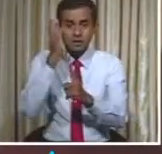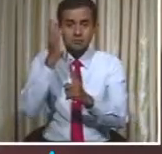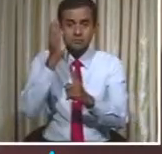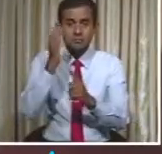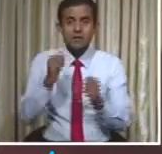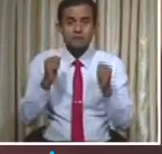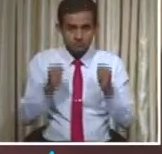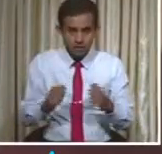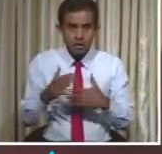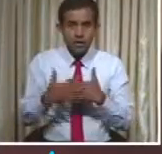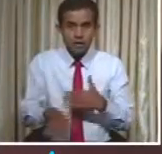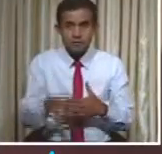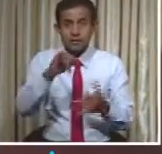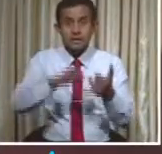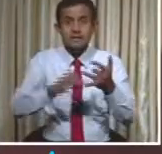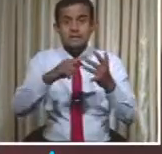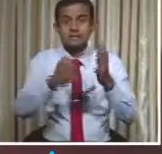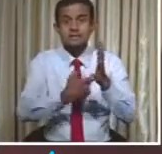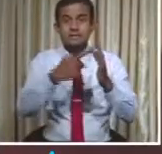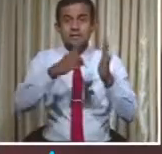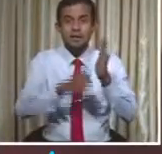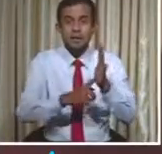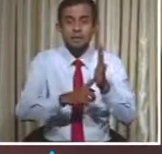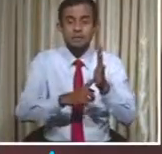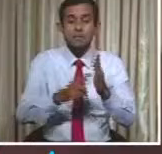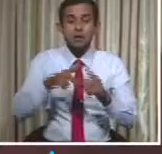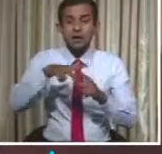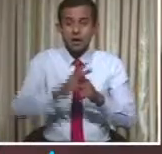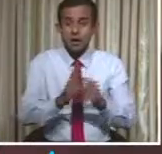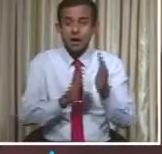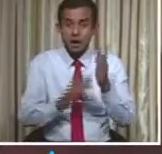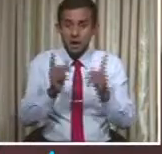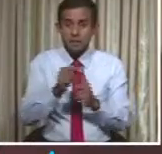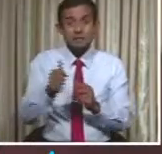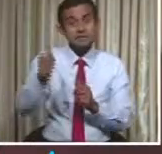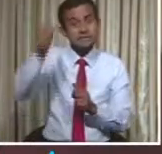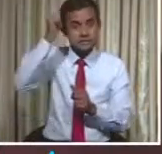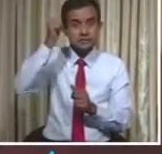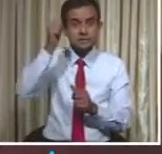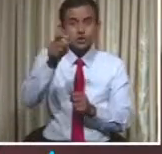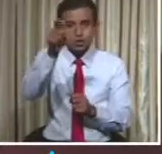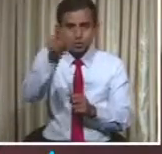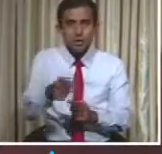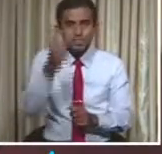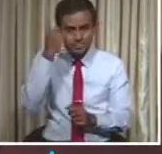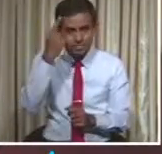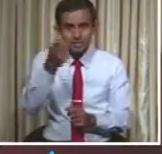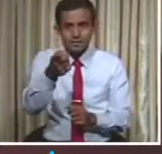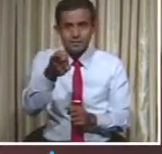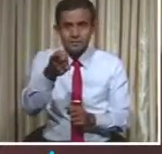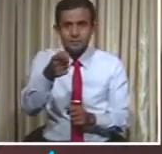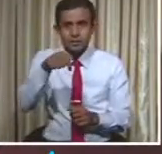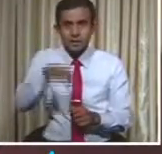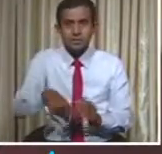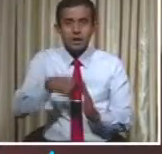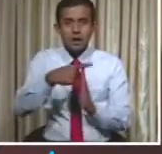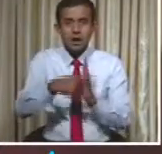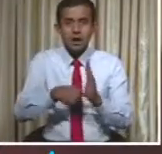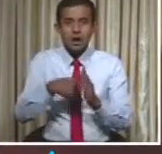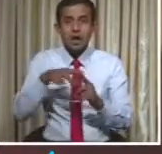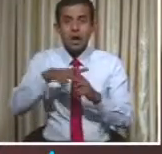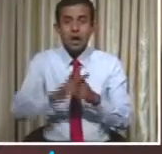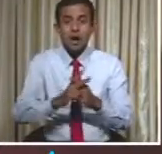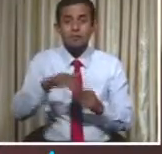වාඩි වෙලා හිටියා. සිරිල් මැතිව් මැතිතුමා මේ රටේ කර්මාන්ත ඇමතිවරයා විදියට හිටපු යුගයේ. සර් ඔබතුමා හොඳටම දන්නෝ අද ලංකාවේ